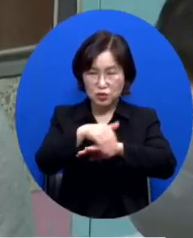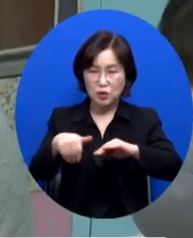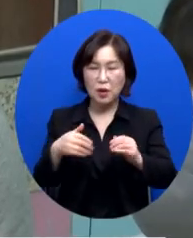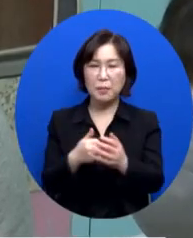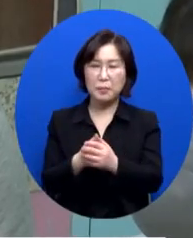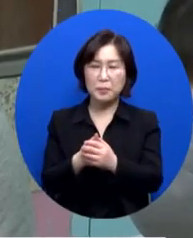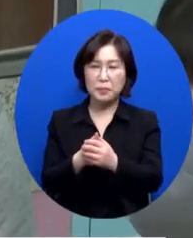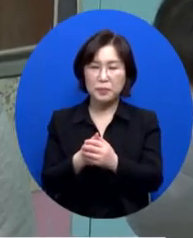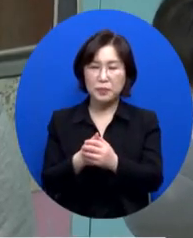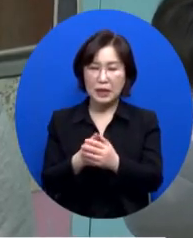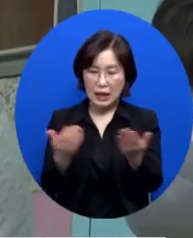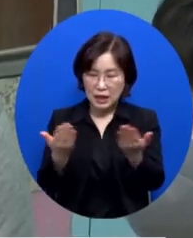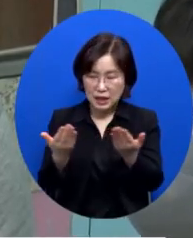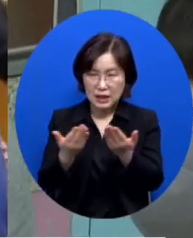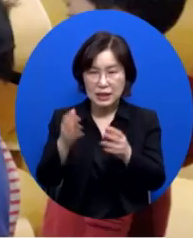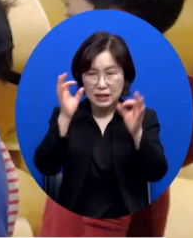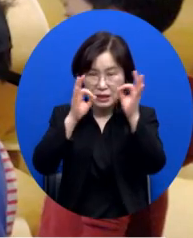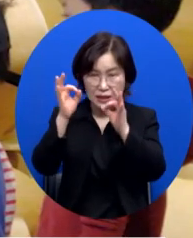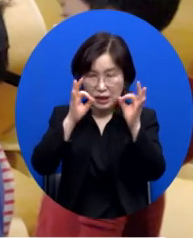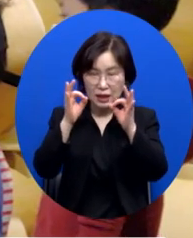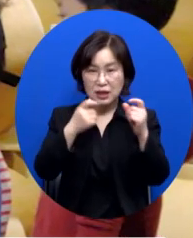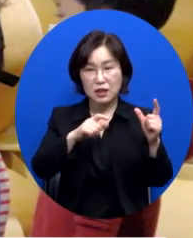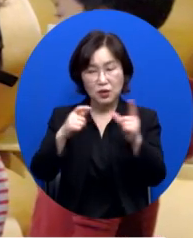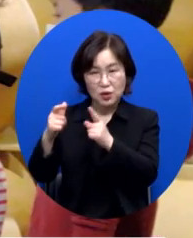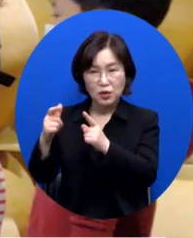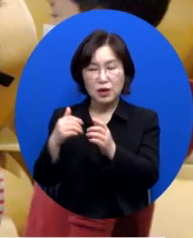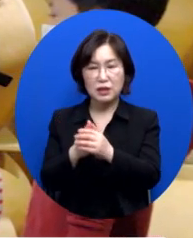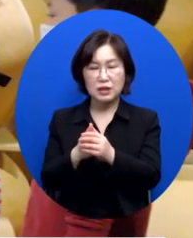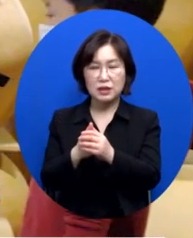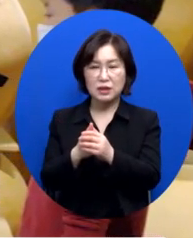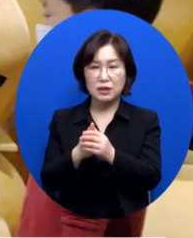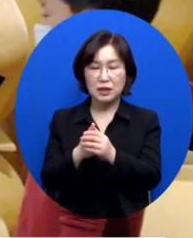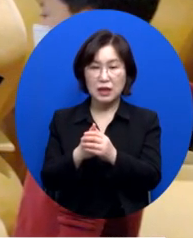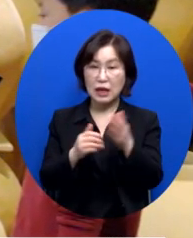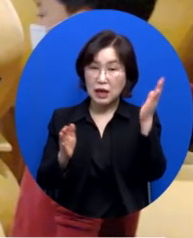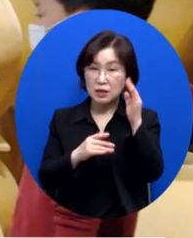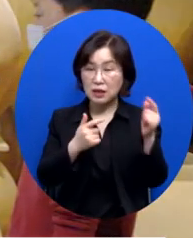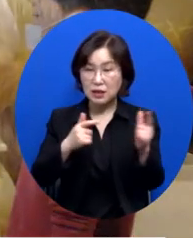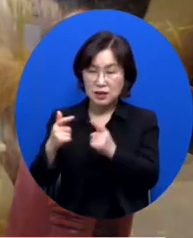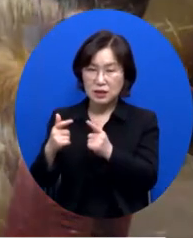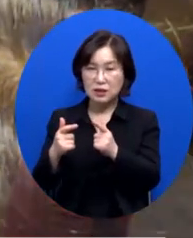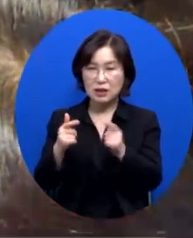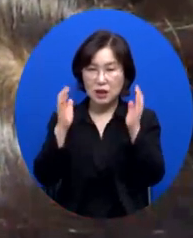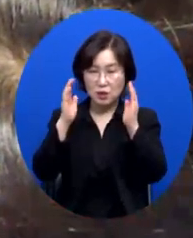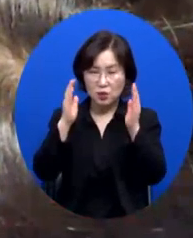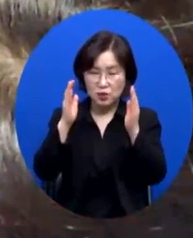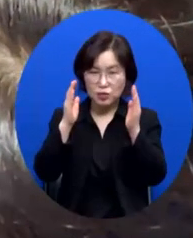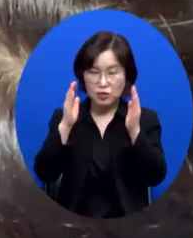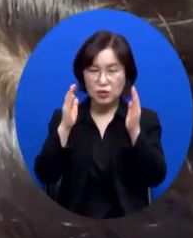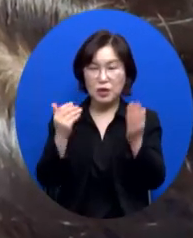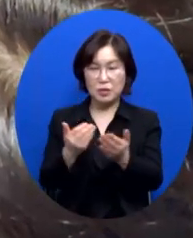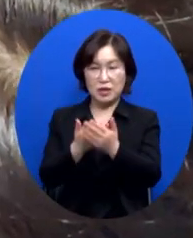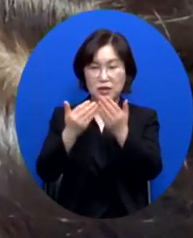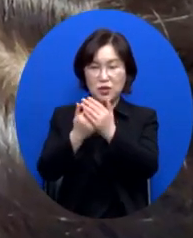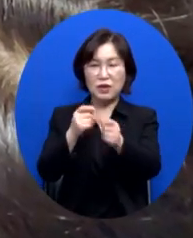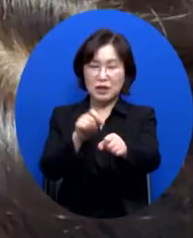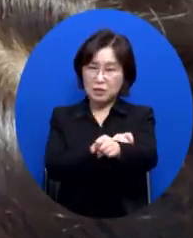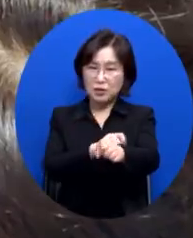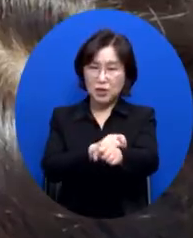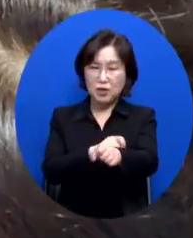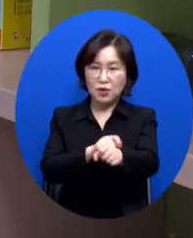직업군 멘토 찾기와 같은 자기주도 프로젝트 수업은 아이들의 역량을 강화하는 나무와 숲 학교의 특별한 교육